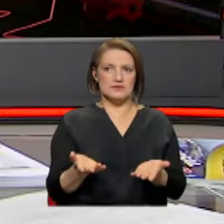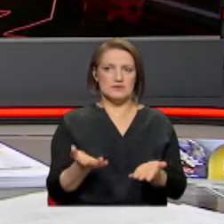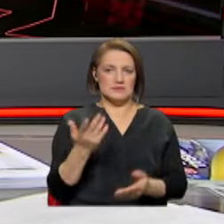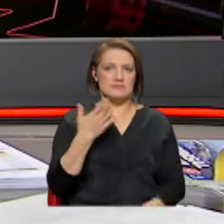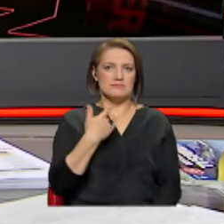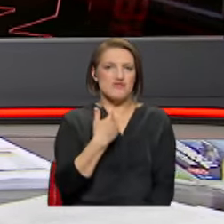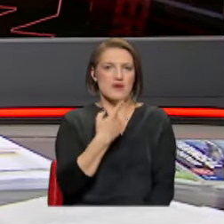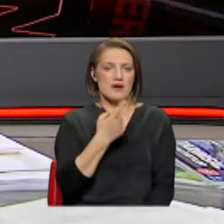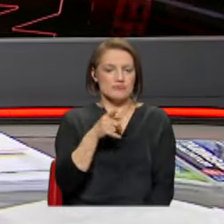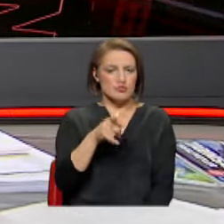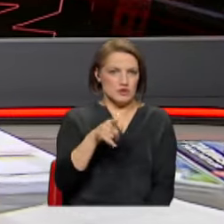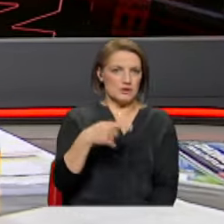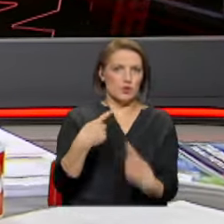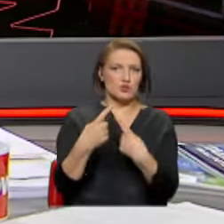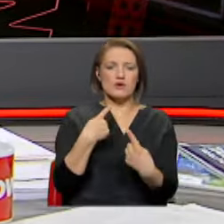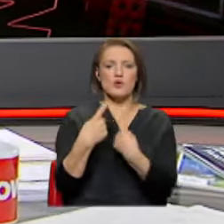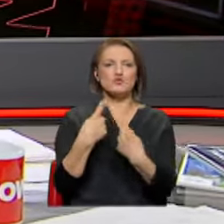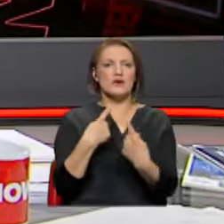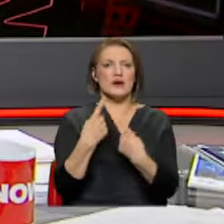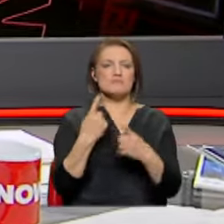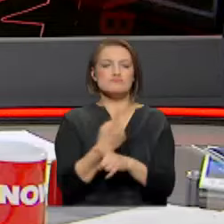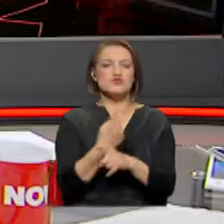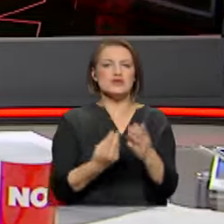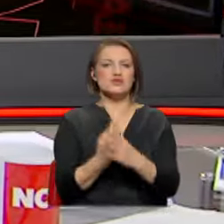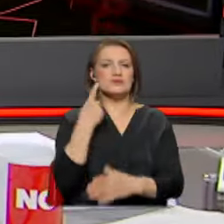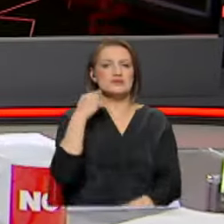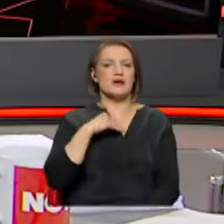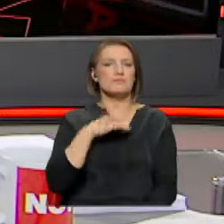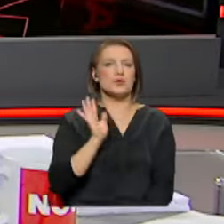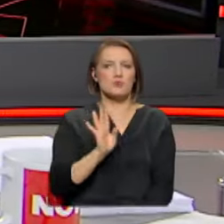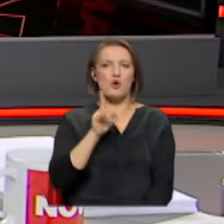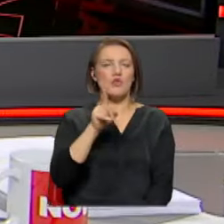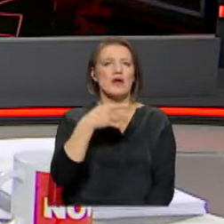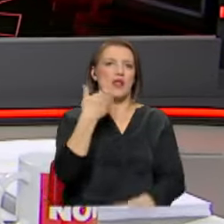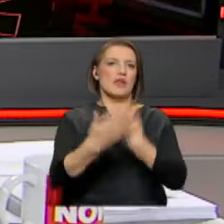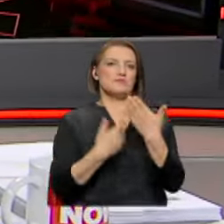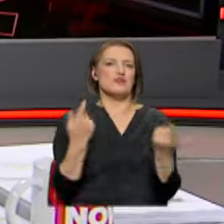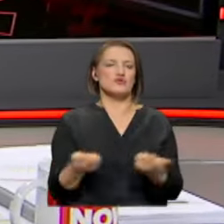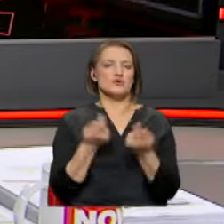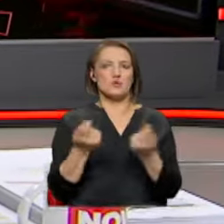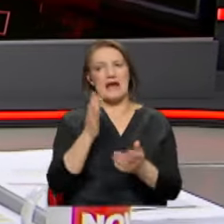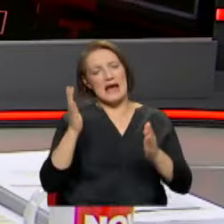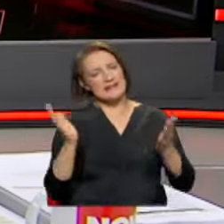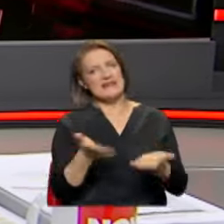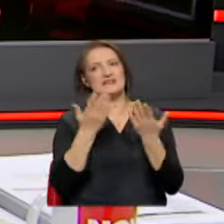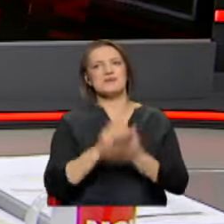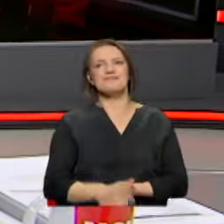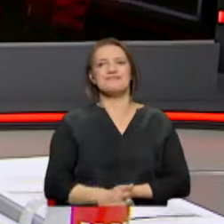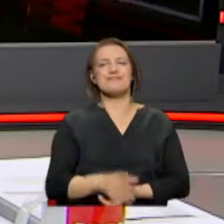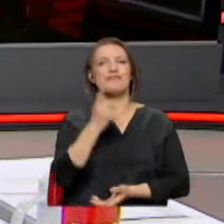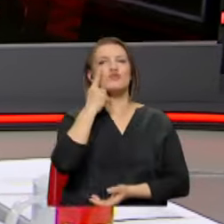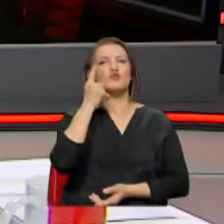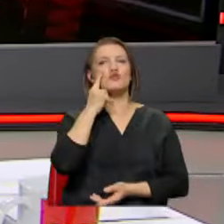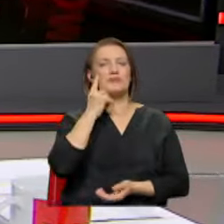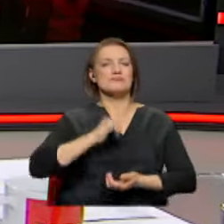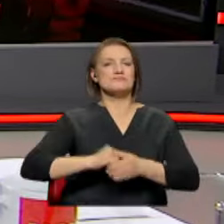Gidin bence bunları da konuşun ama konuşarak da bir şey çıktığını zannetmiyorum. Yani onu anlatmaya çalışıyorum. Her neyse. Hükümet